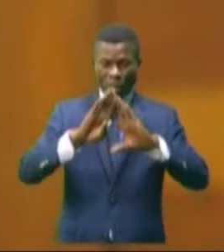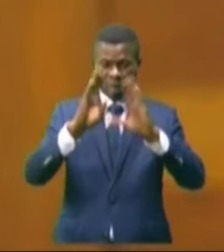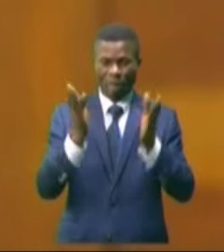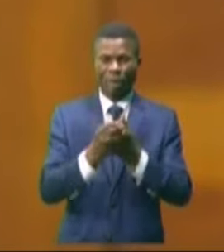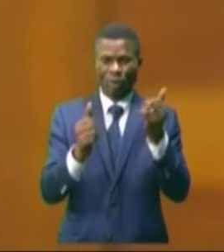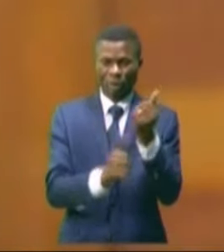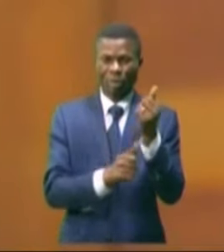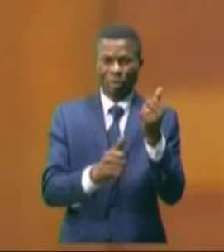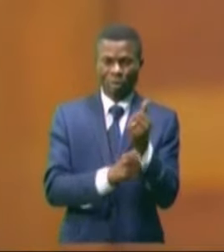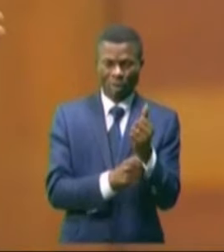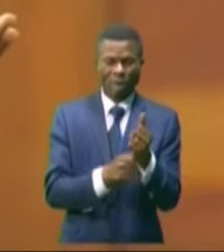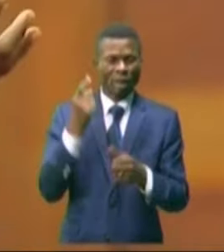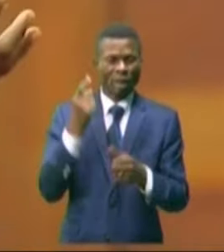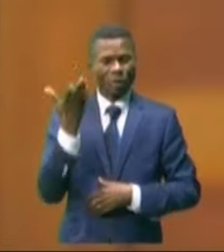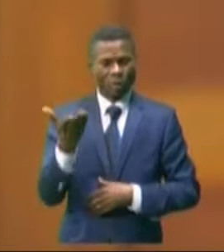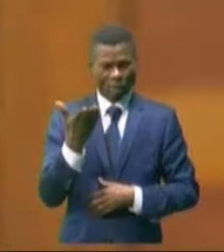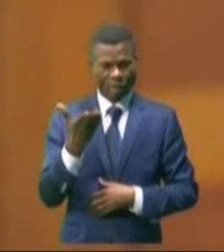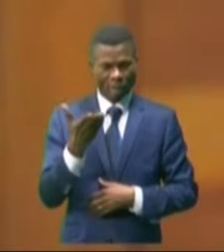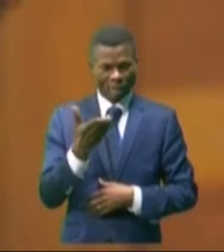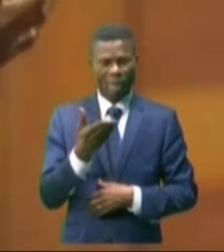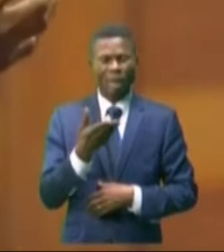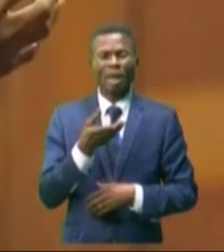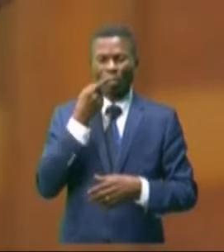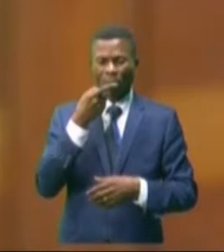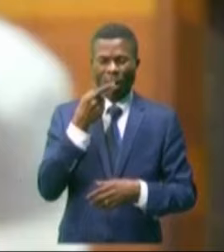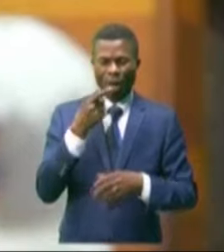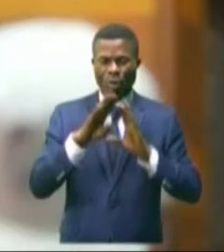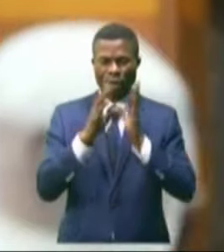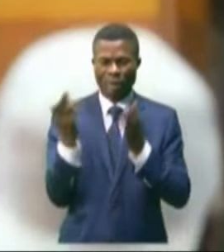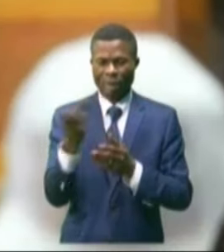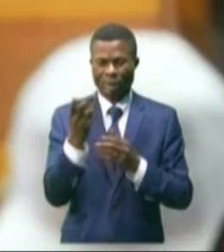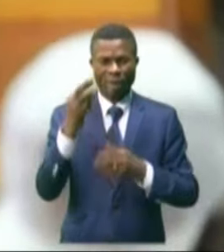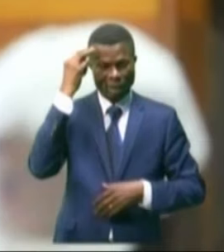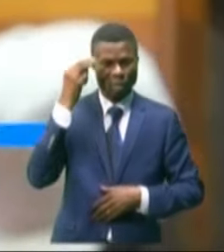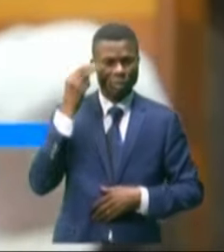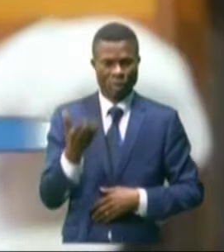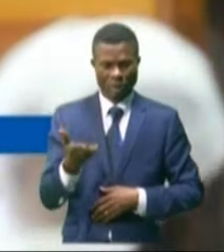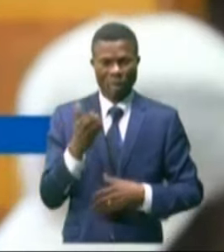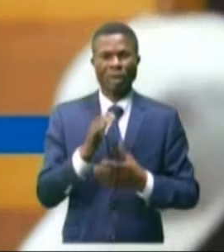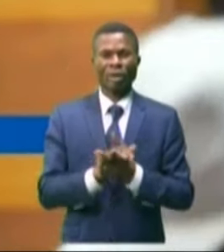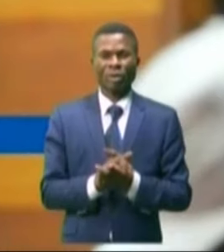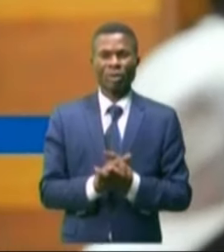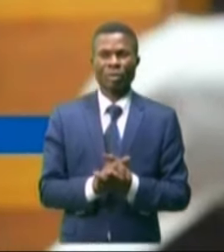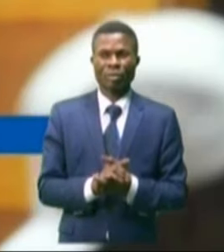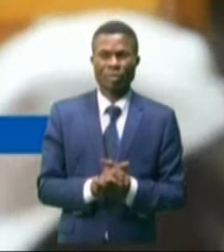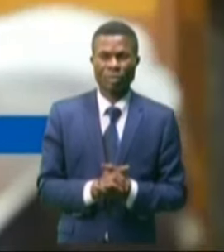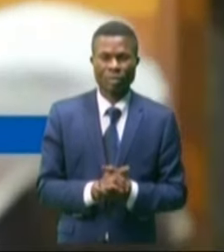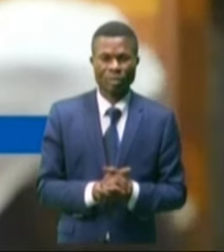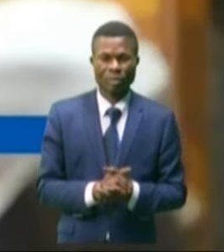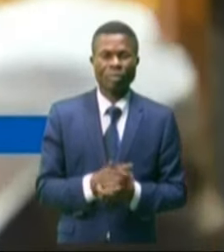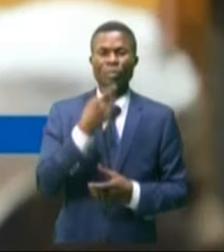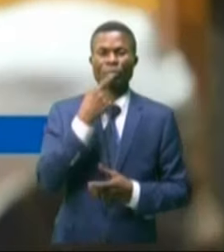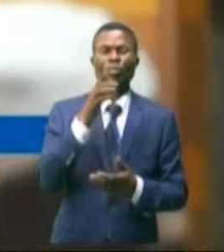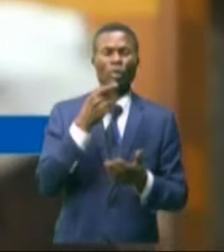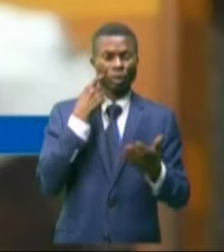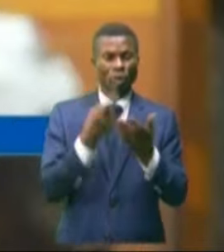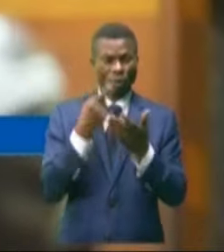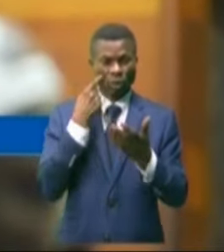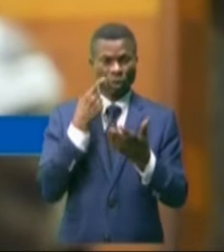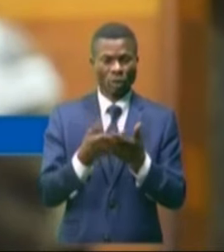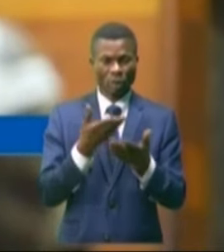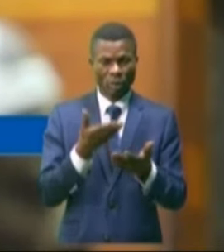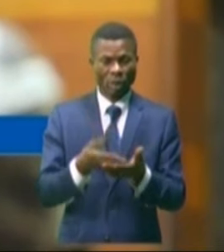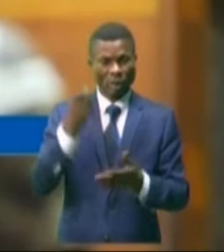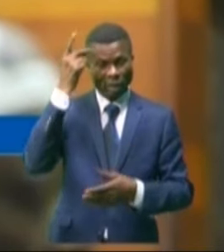écoute religieusement le mot du ministre de l'écoute et de la parole. Nous devons avoir une vue sur notre continent. À Kinshasa